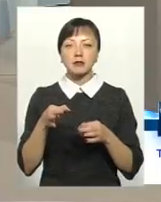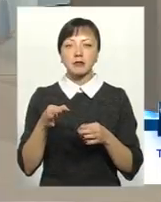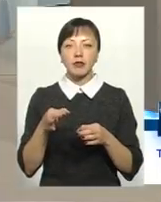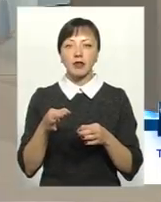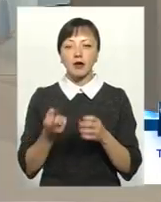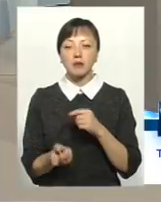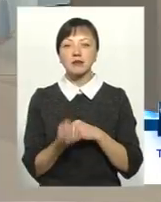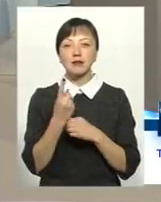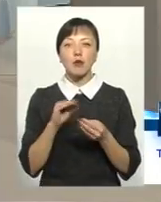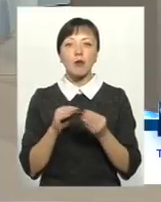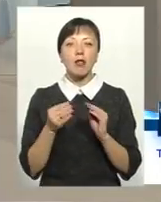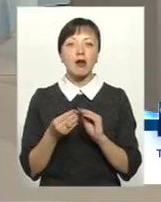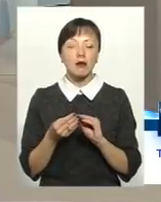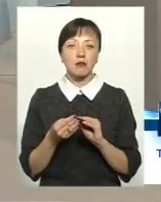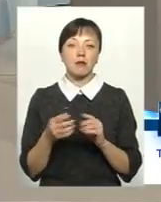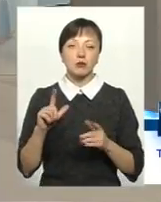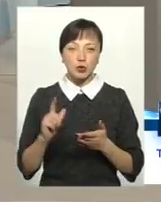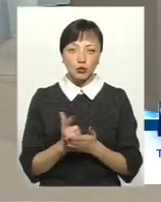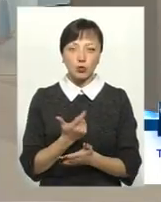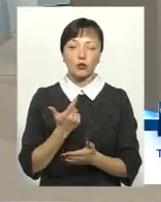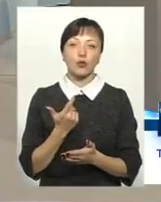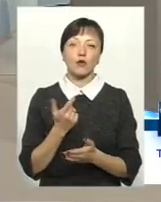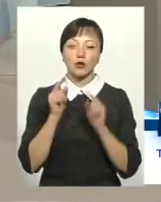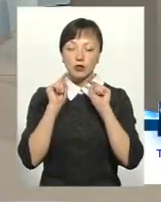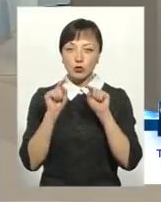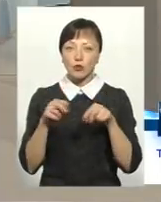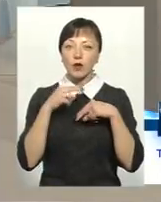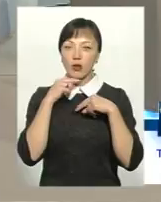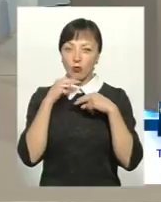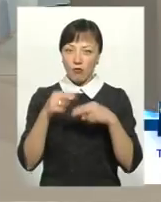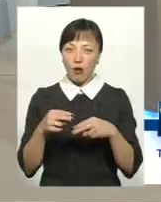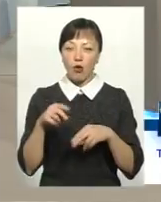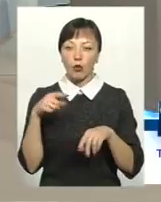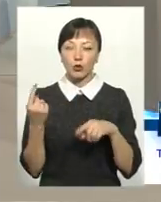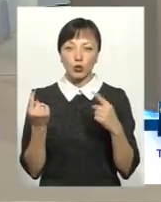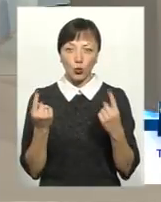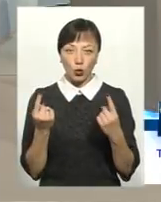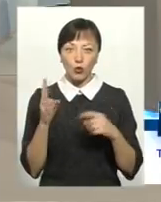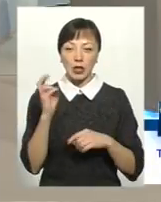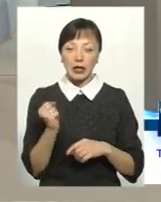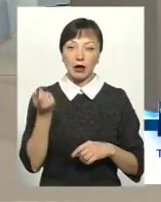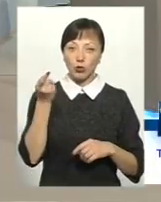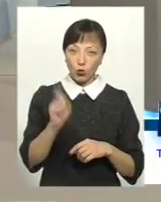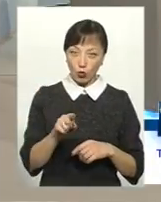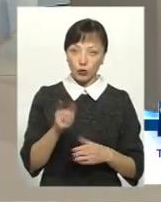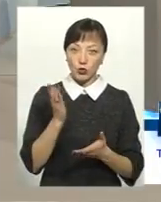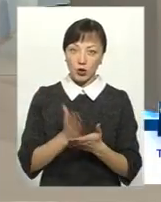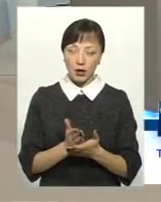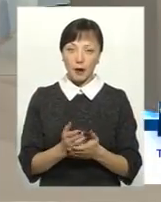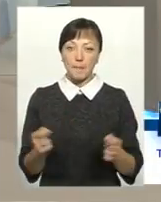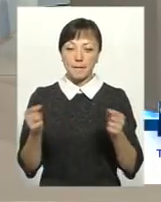сама проблематика. Тобто ми черговий раз закцентували увагу один одного на тому, що є